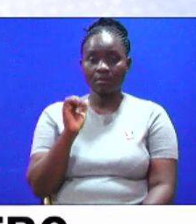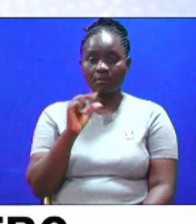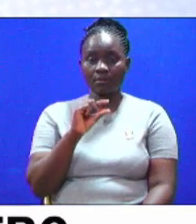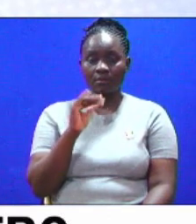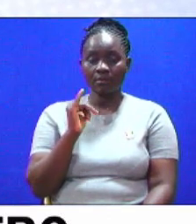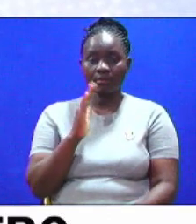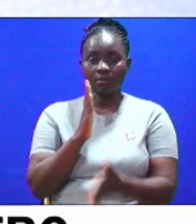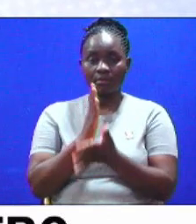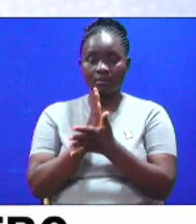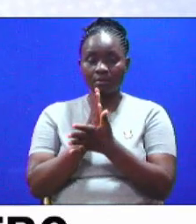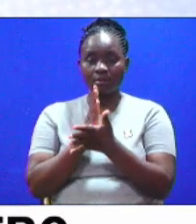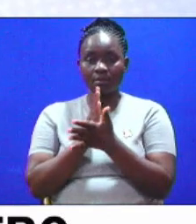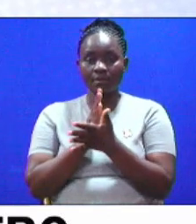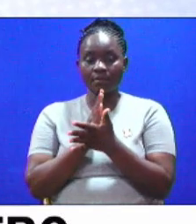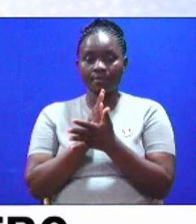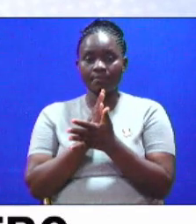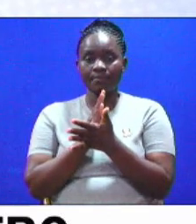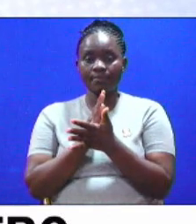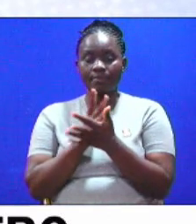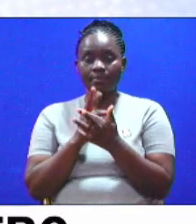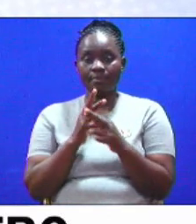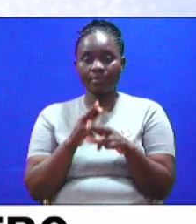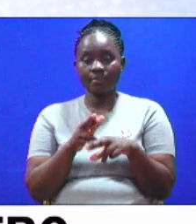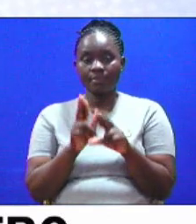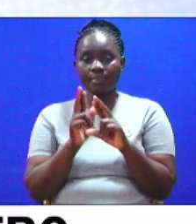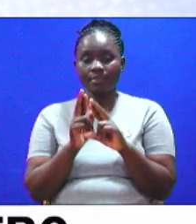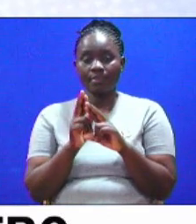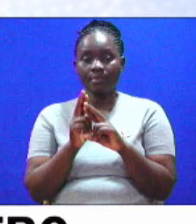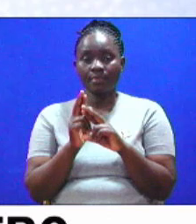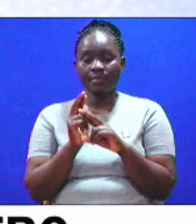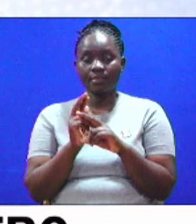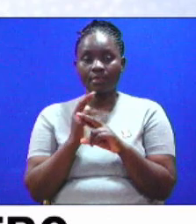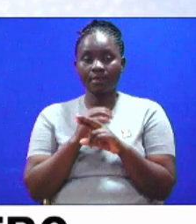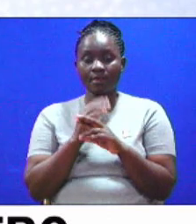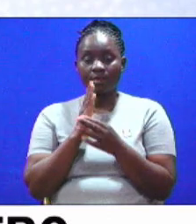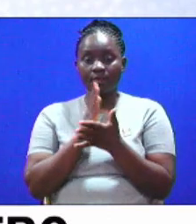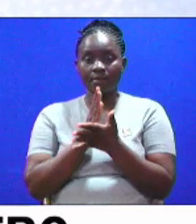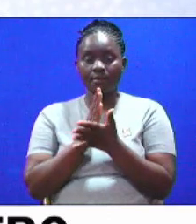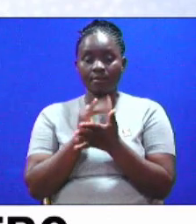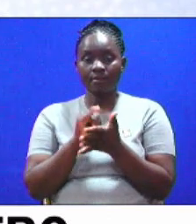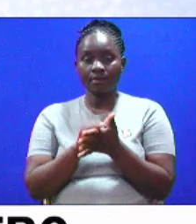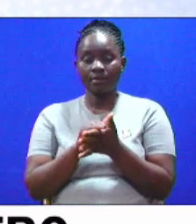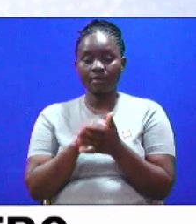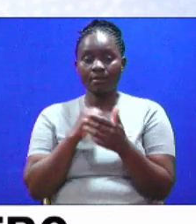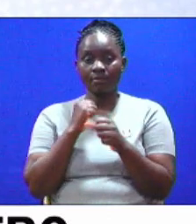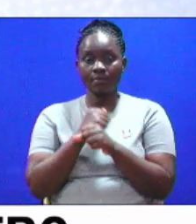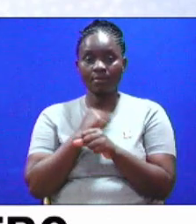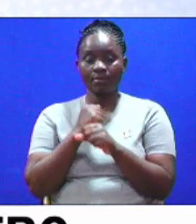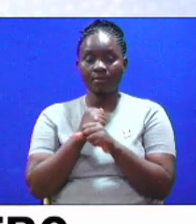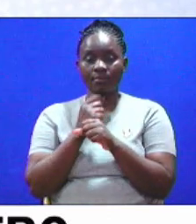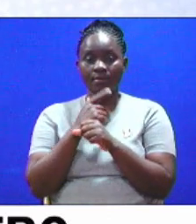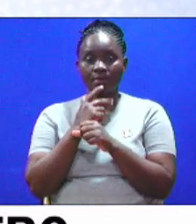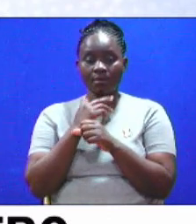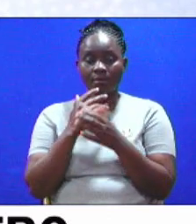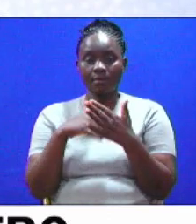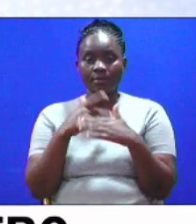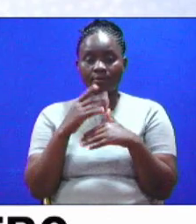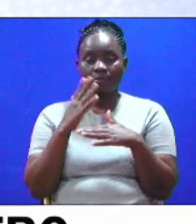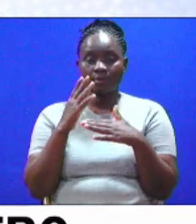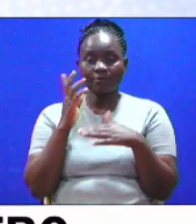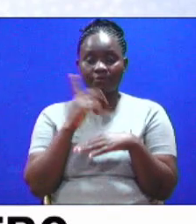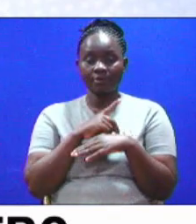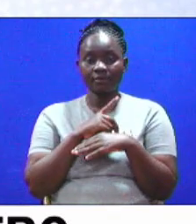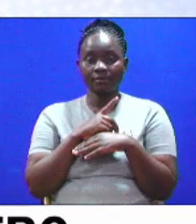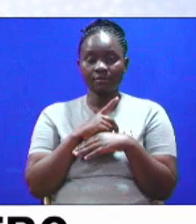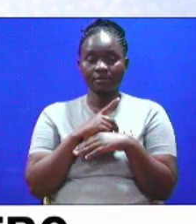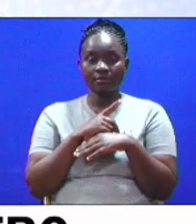kia utaikira ni wawuchi para echio ase abaga kuruwa eiranga. Omo nyakonda na vega kuchitabu kia inse